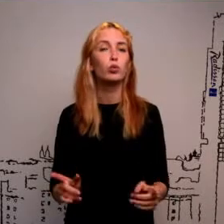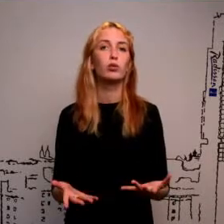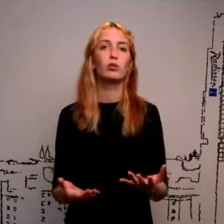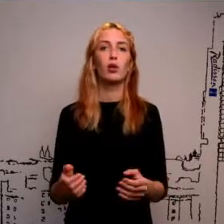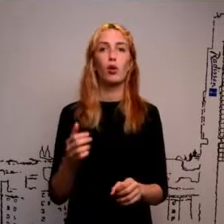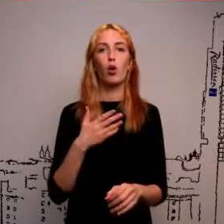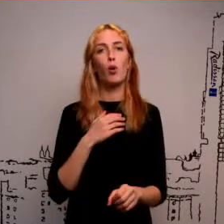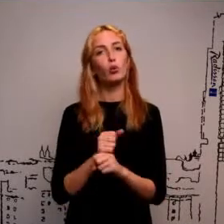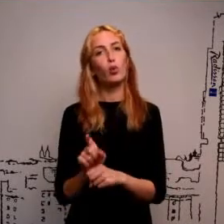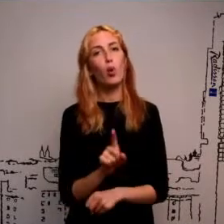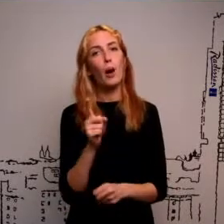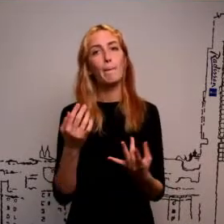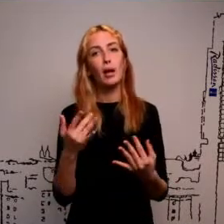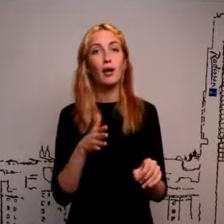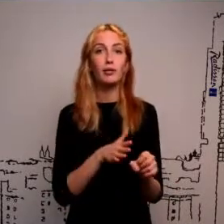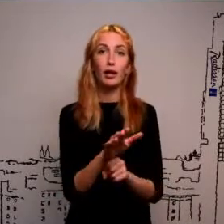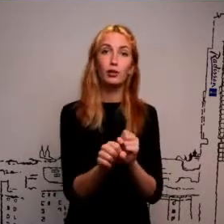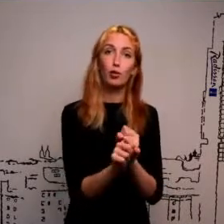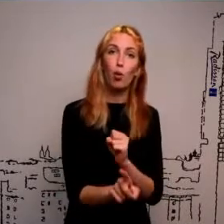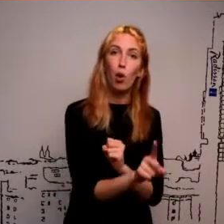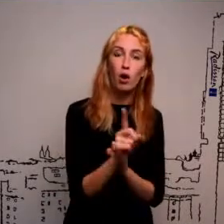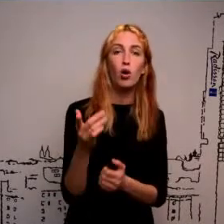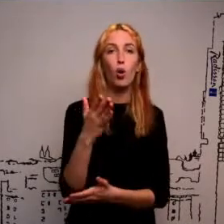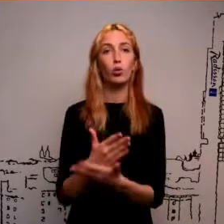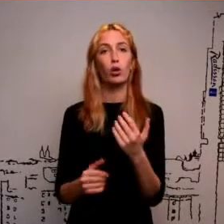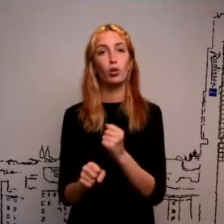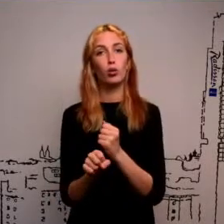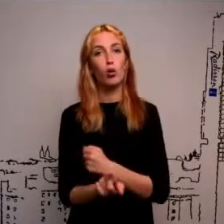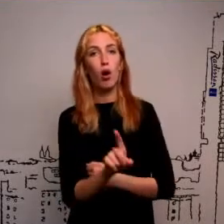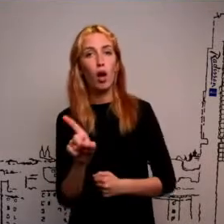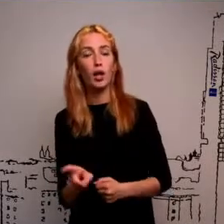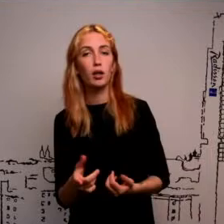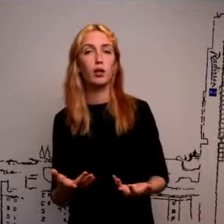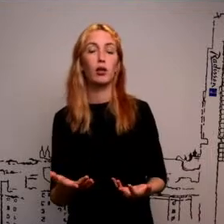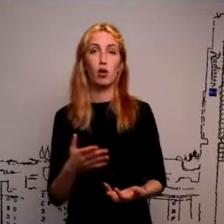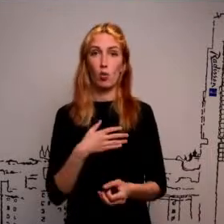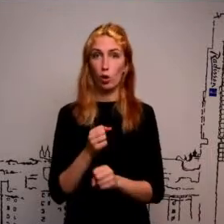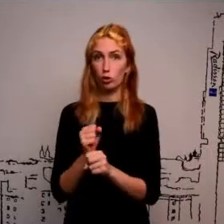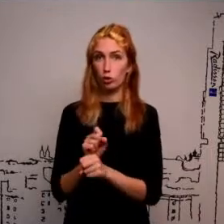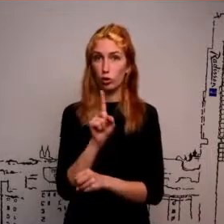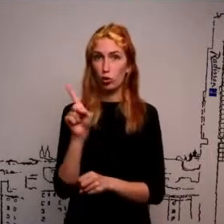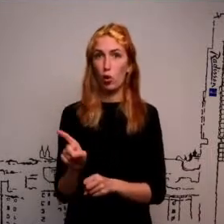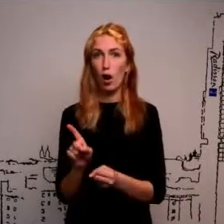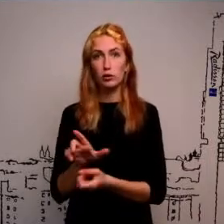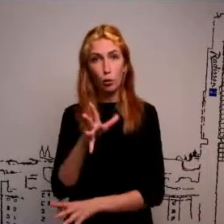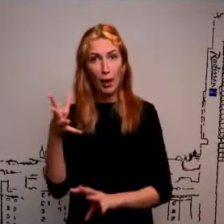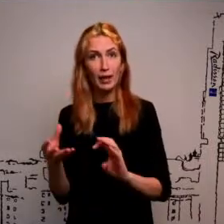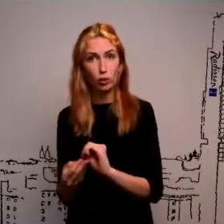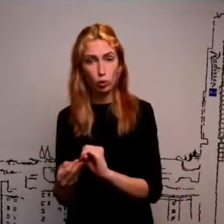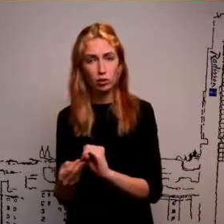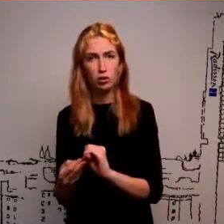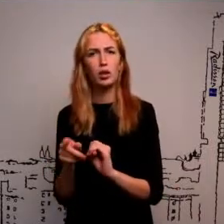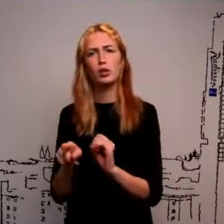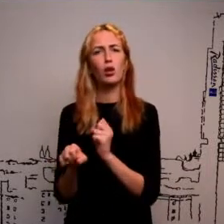on minu tööaeg, kas ma töötan täistööajaga, töötan ma osalise tööajaga, kas minu tööaeg on summeeritud, kui ta on summeeritud, siis